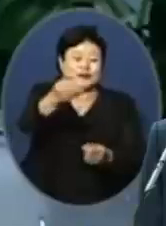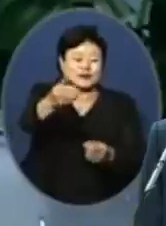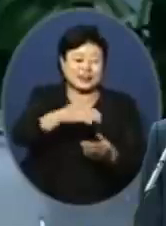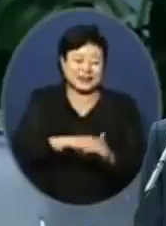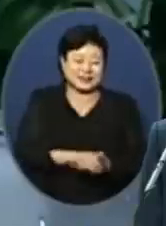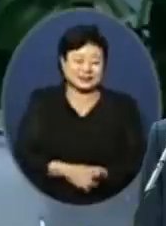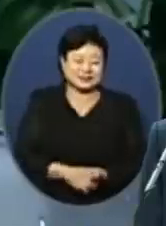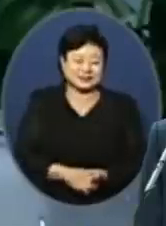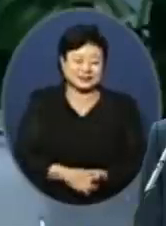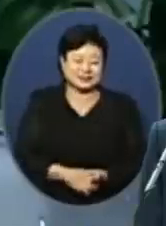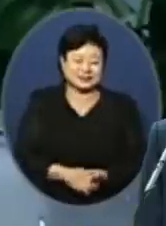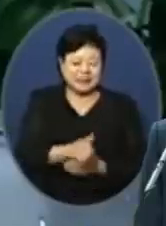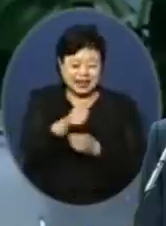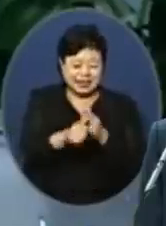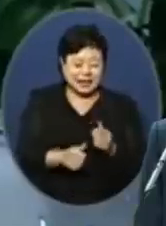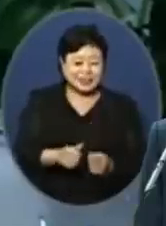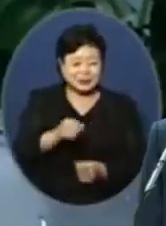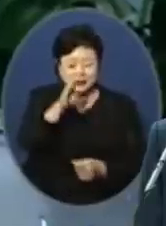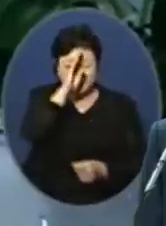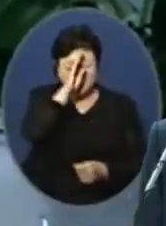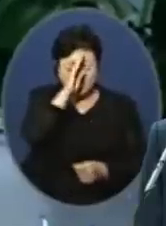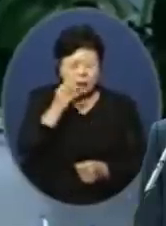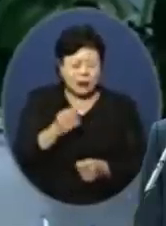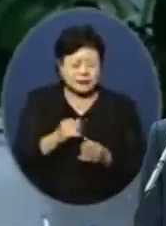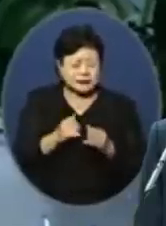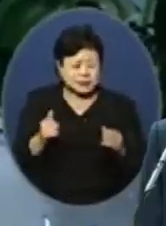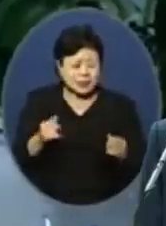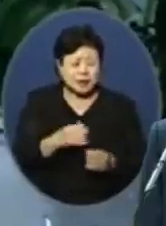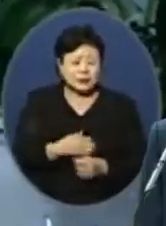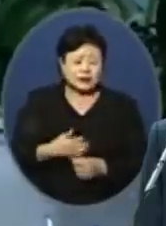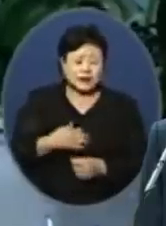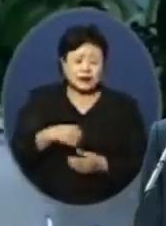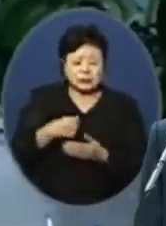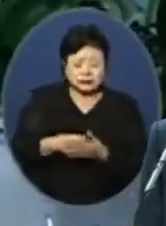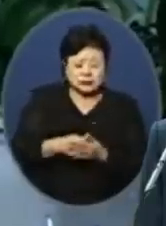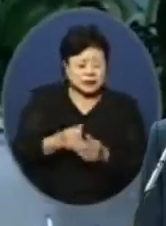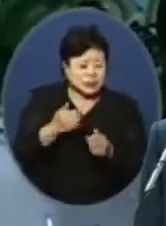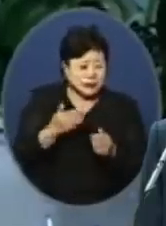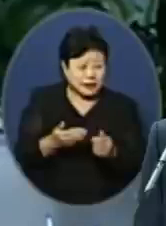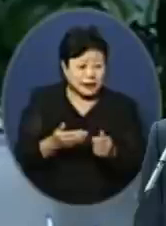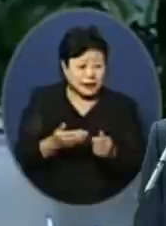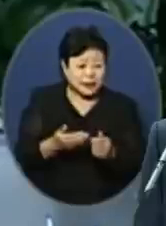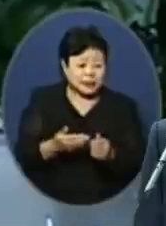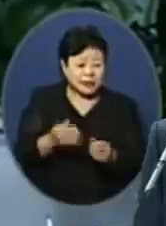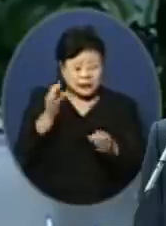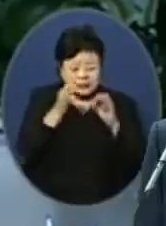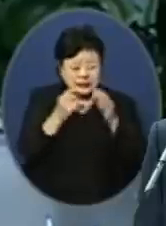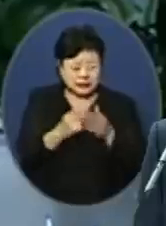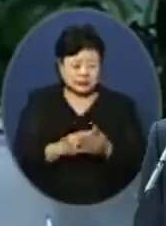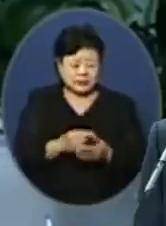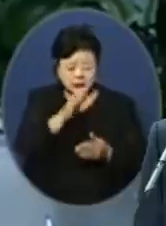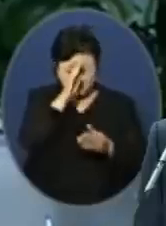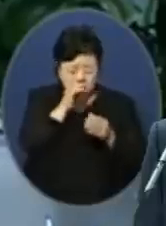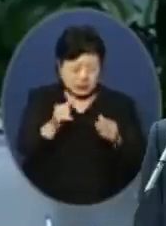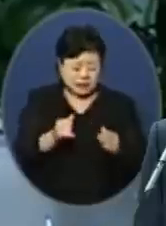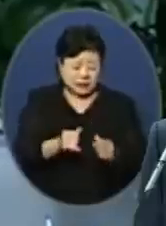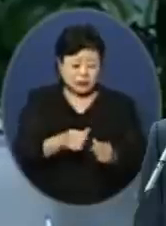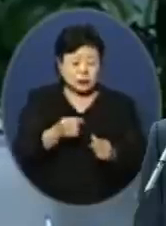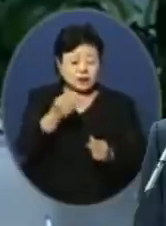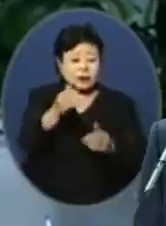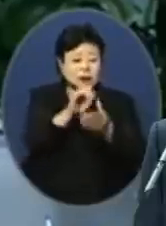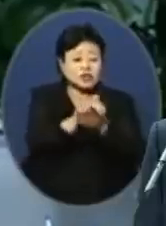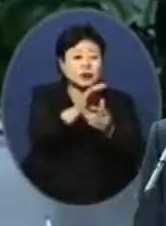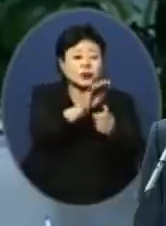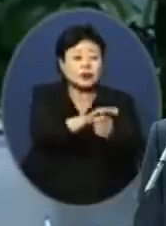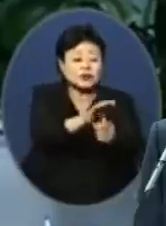것이요. 하나님은 병자 아파서 괴로워 고통당하는 사람 찾아가서 병자를 위해서